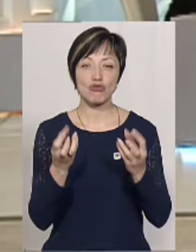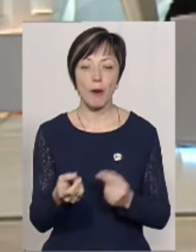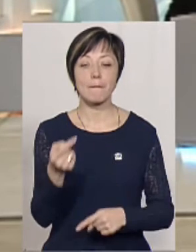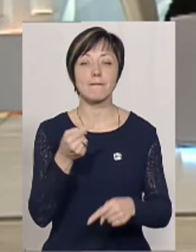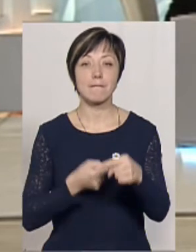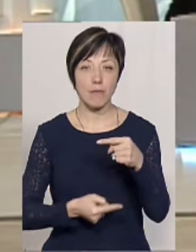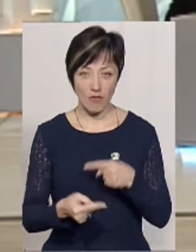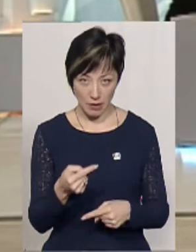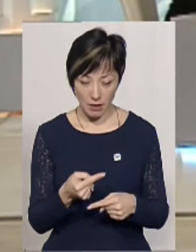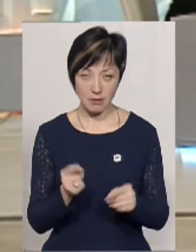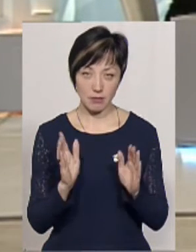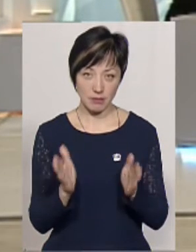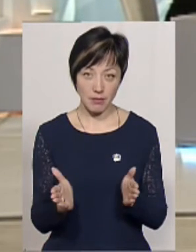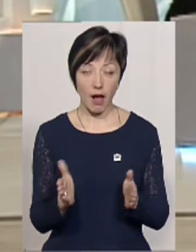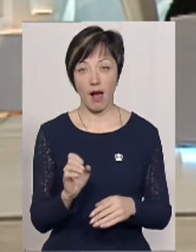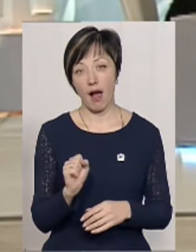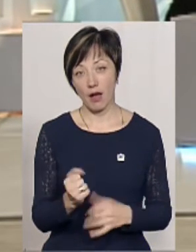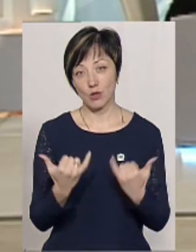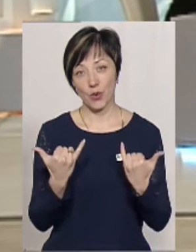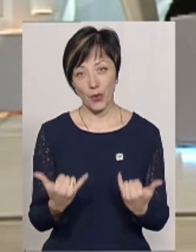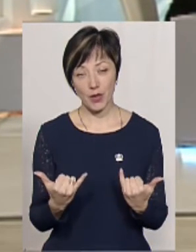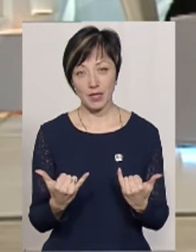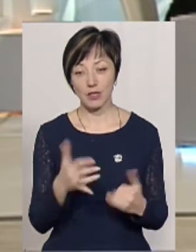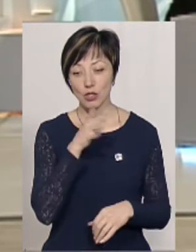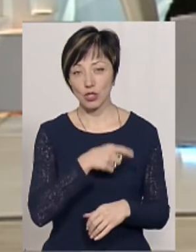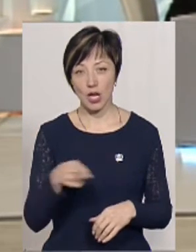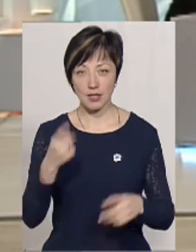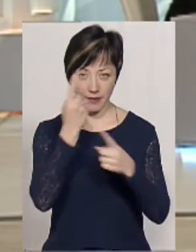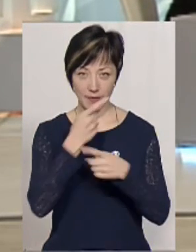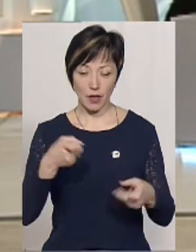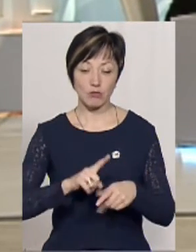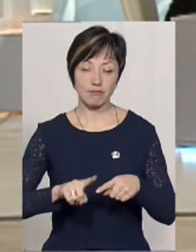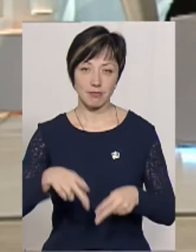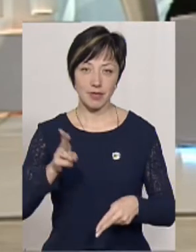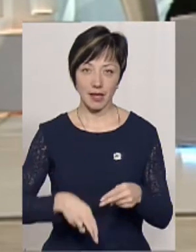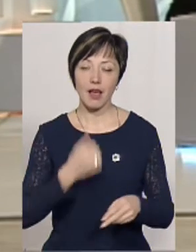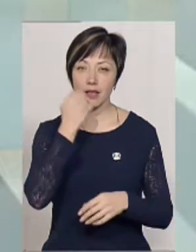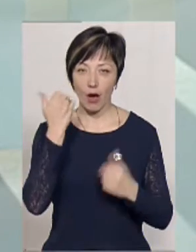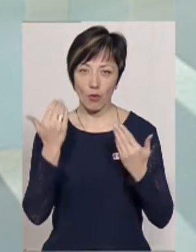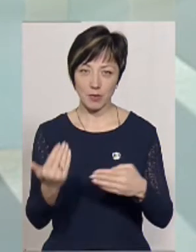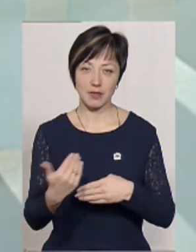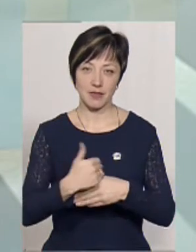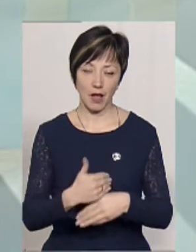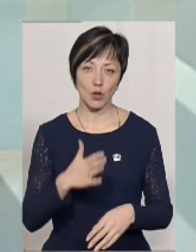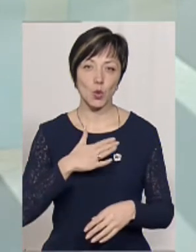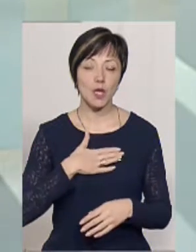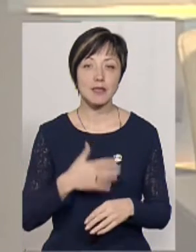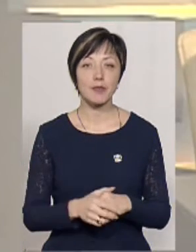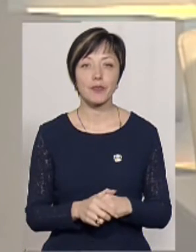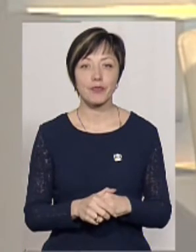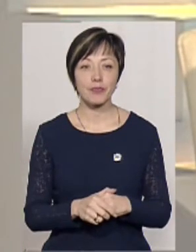ще будемо мати час повертатися. А сьогодні час нашого ефіру добігає кінця. Я вам дякую, Андрію, що